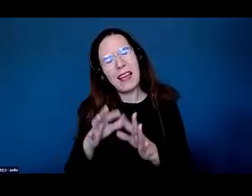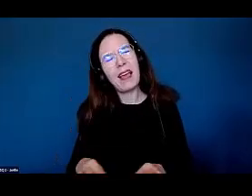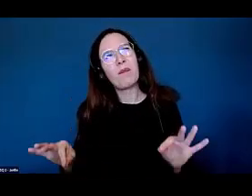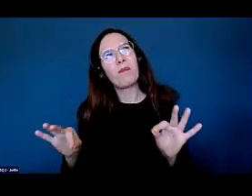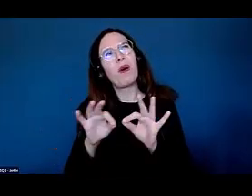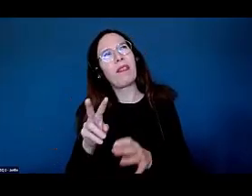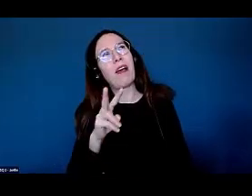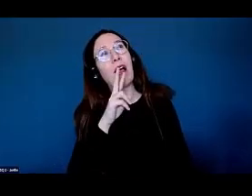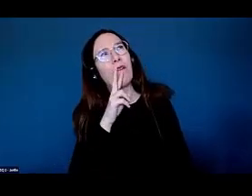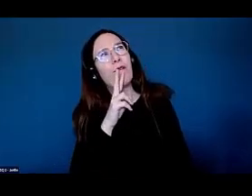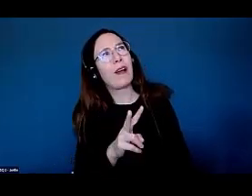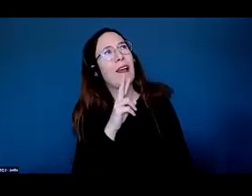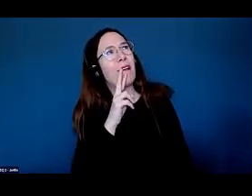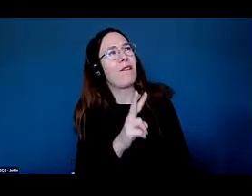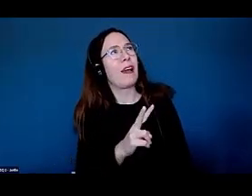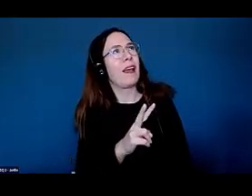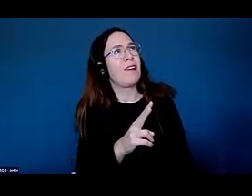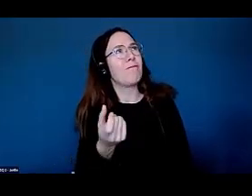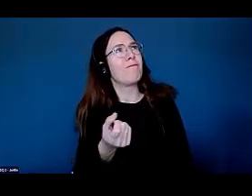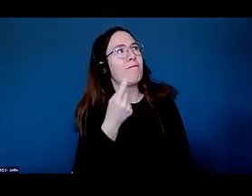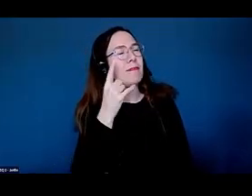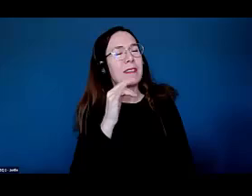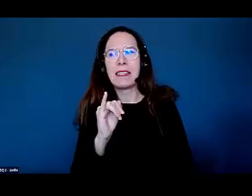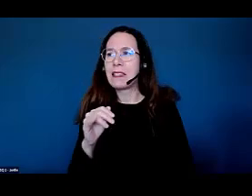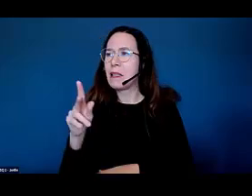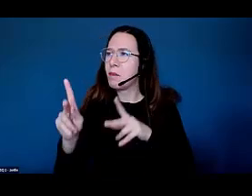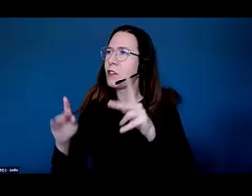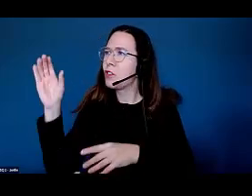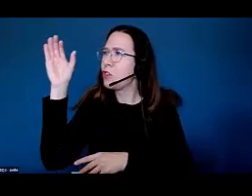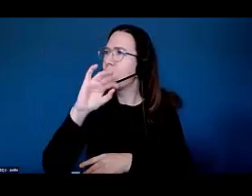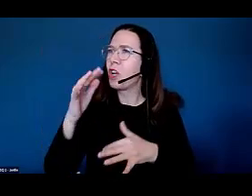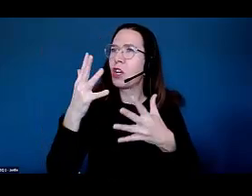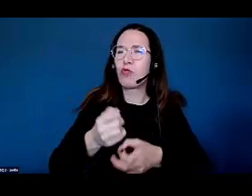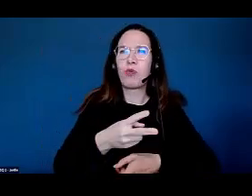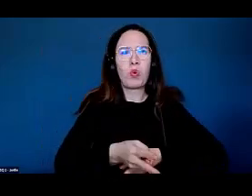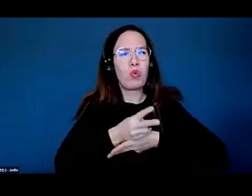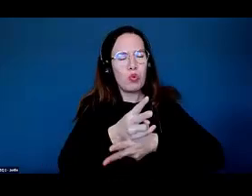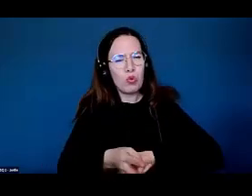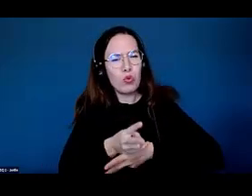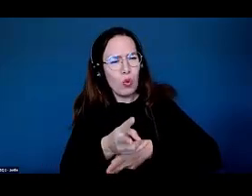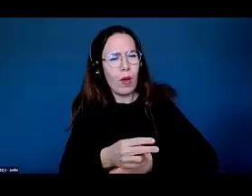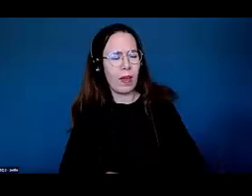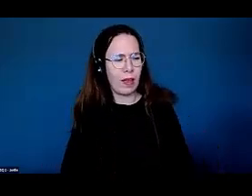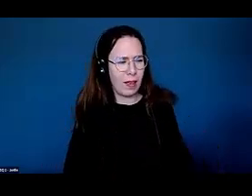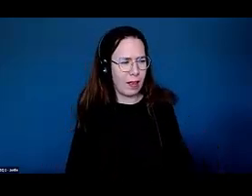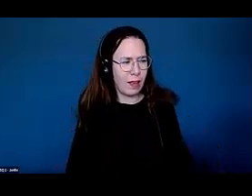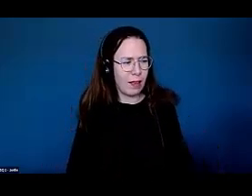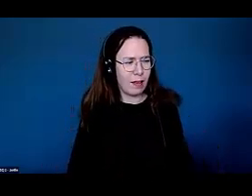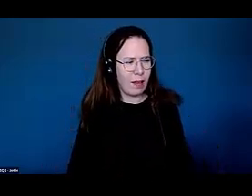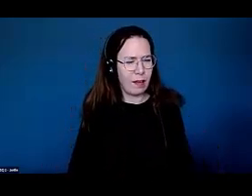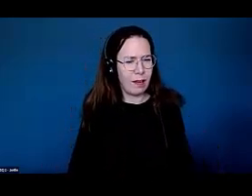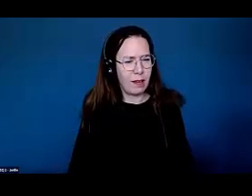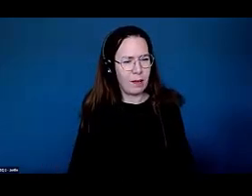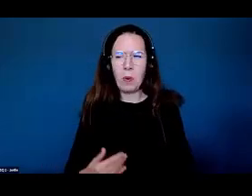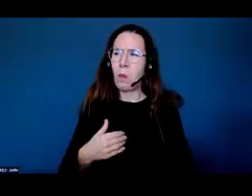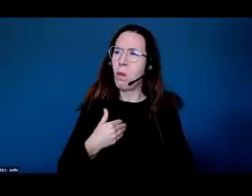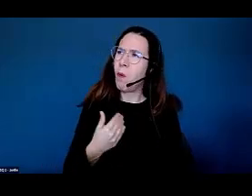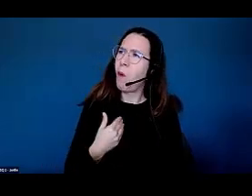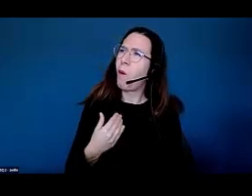qui est vraiment, de quoi il s'agit quand les personnes cherchent des soins et pourquoi